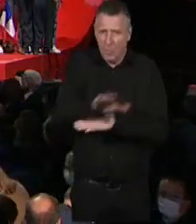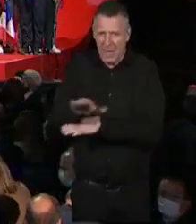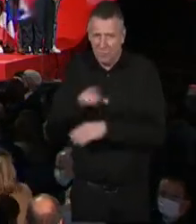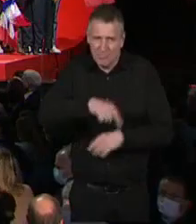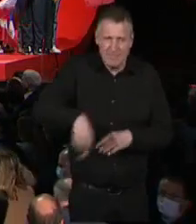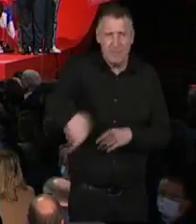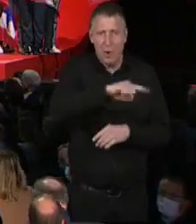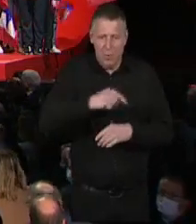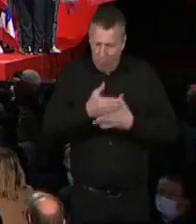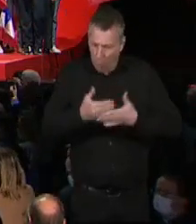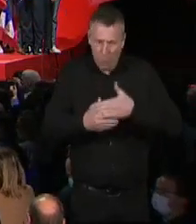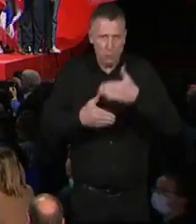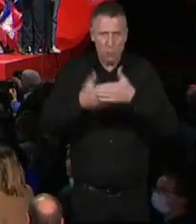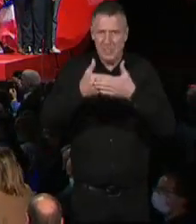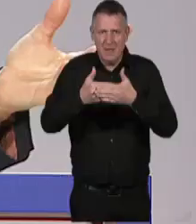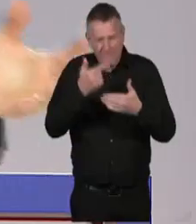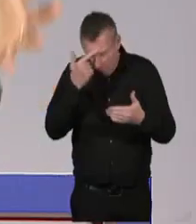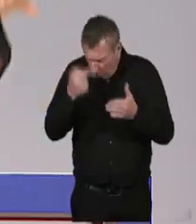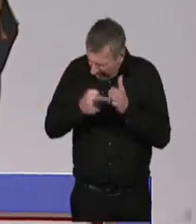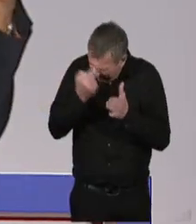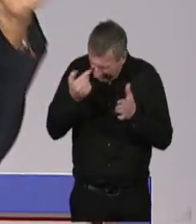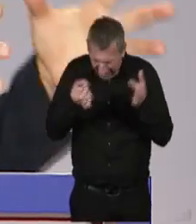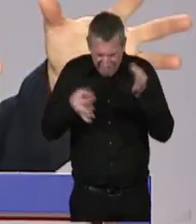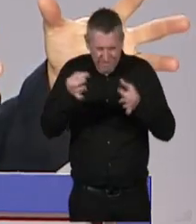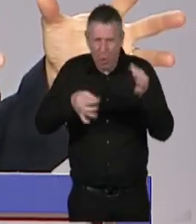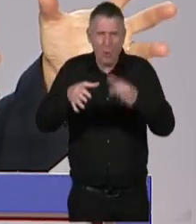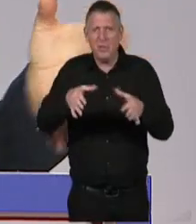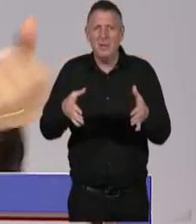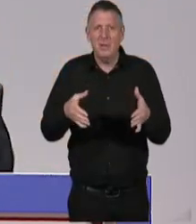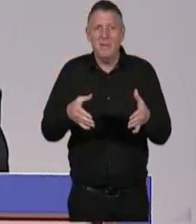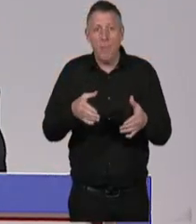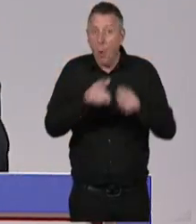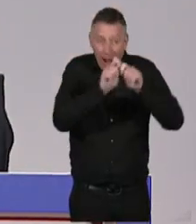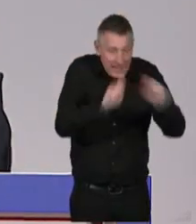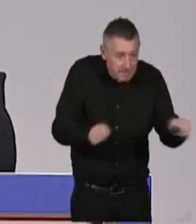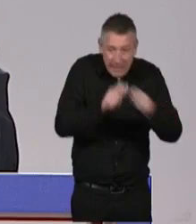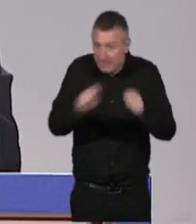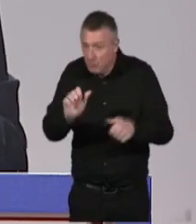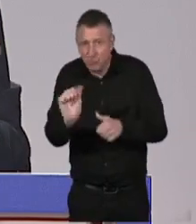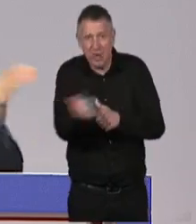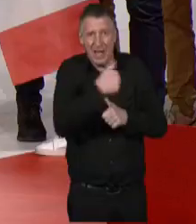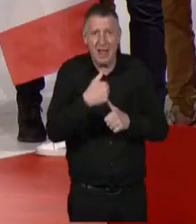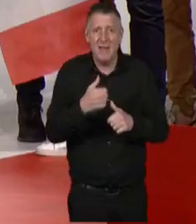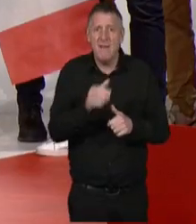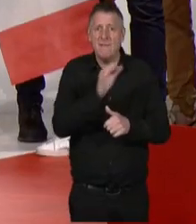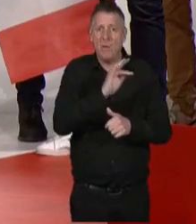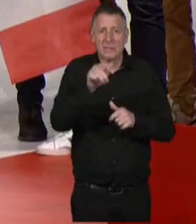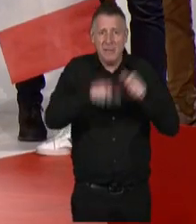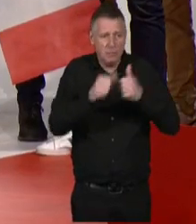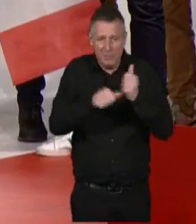reconstruire. Il est temps de nous réinventer. Il est temps de vous respecter. Il est temps de réconcilier les